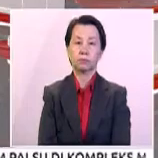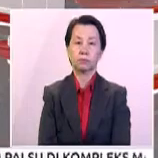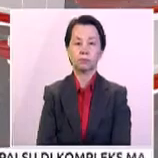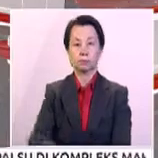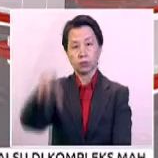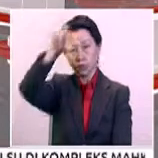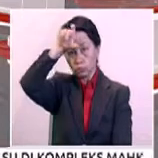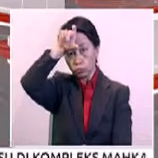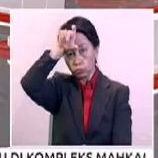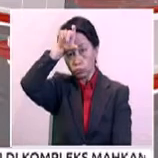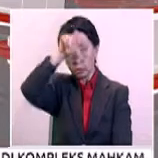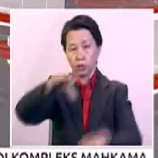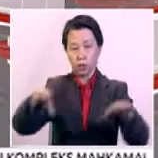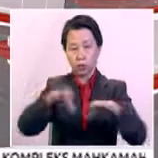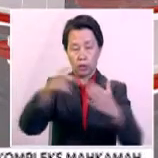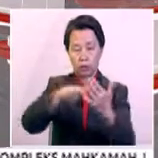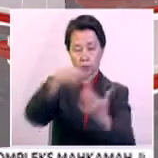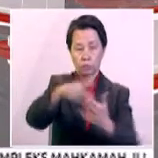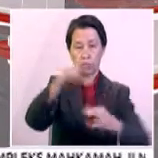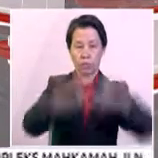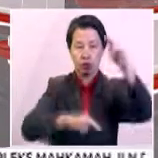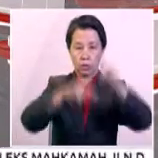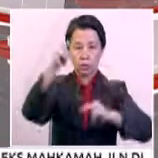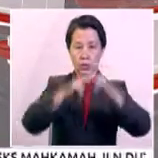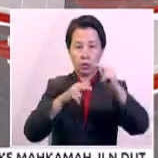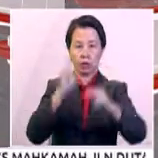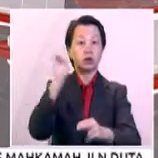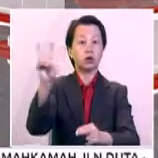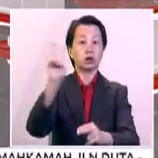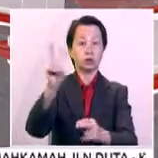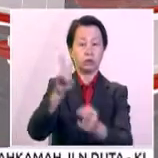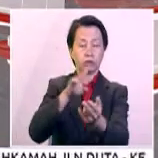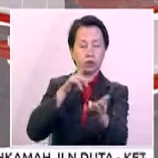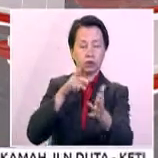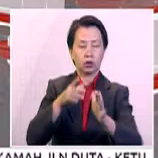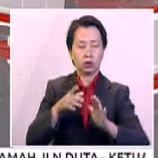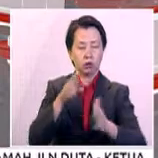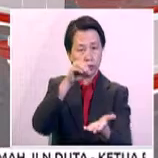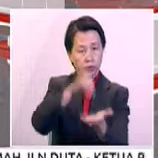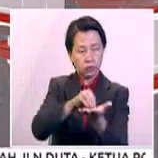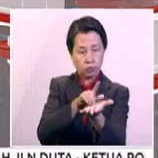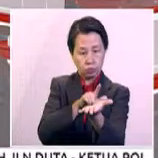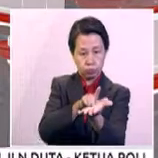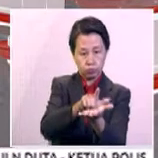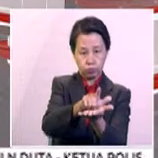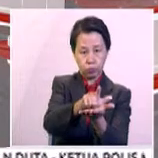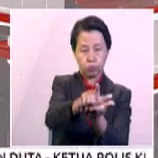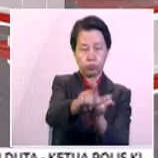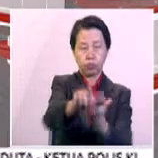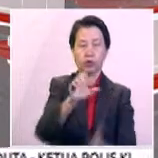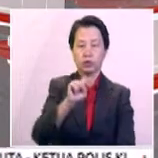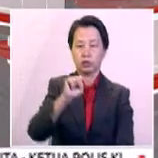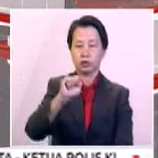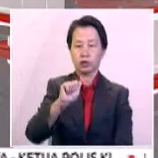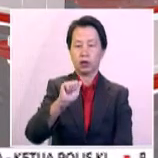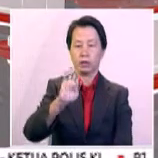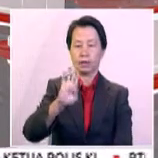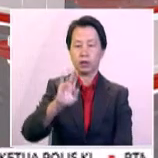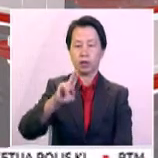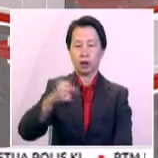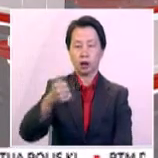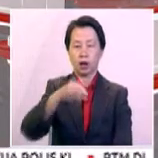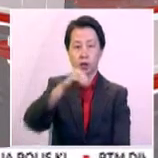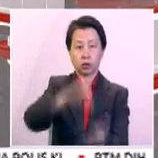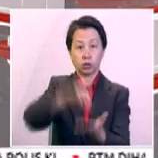Baik, Turki sedang melaksana projek pembinaan landasan kedua di lapangan terbang antarabangsa Sabiha Gökçen SGIA di